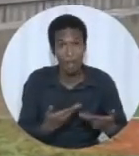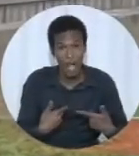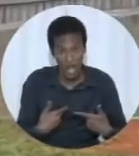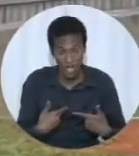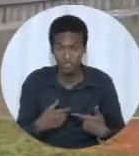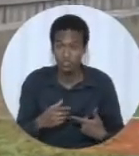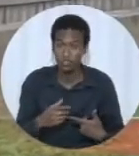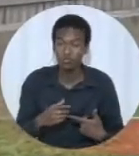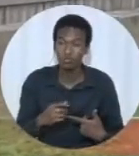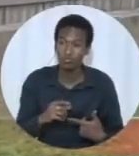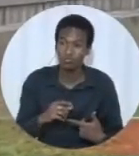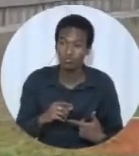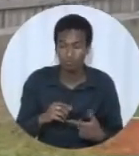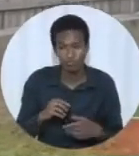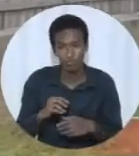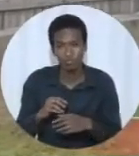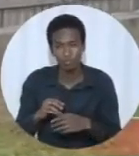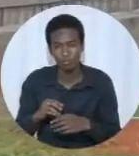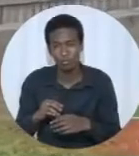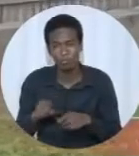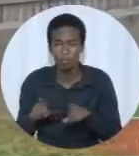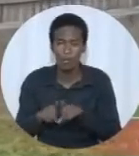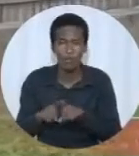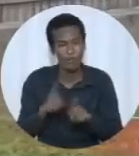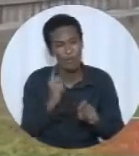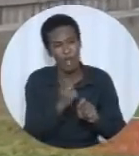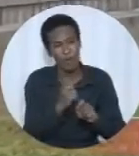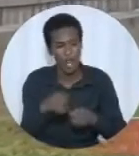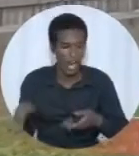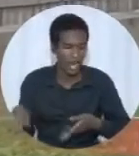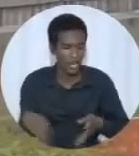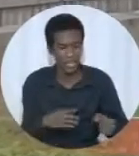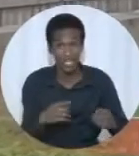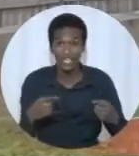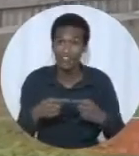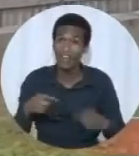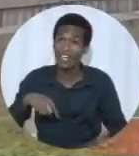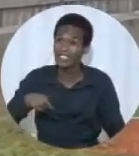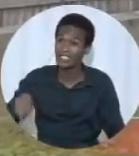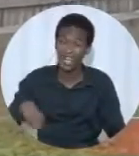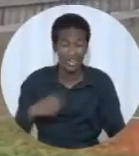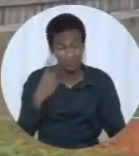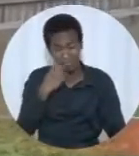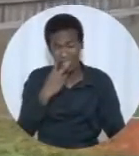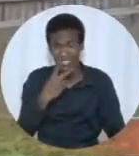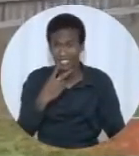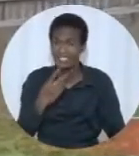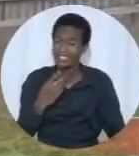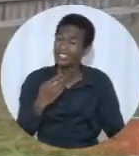famatsiagna fagnamboaragna lalagna. E kanefa raha mbola tadiavinay vehivavy,